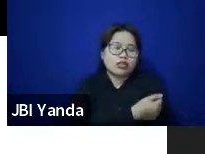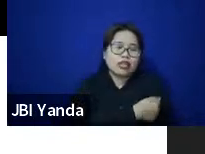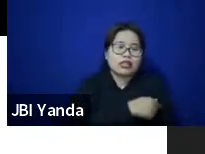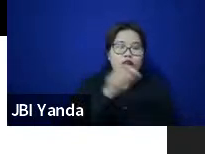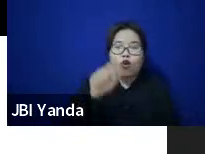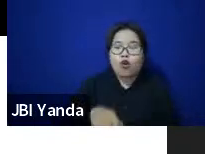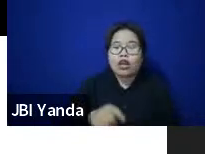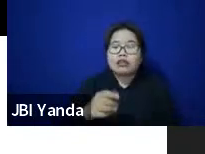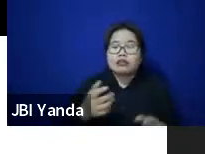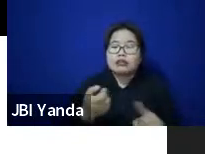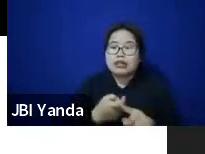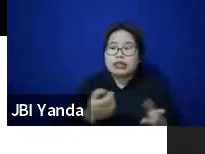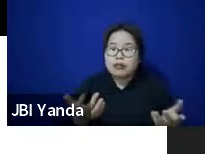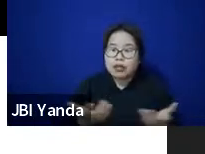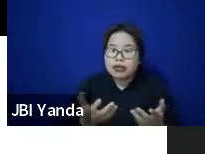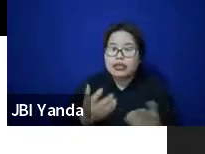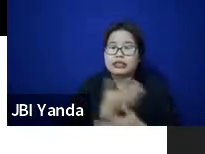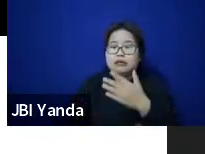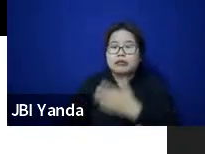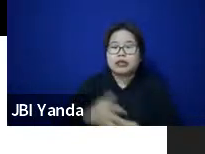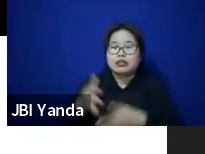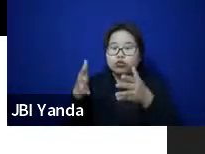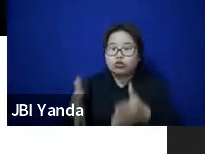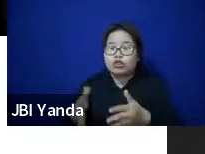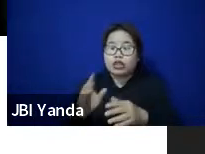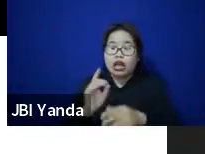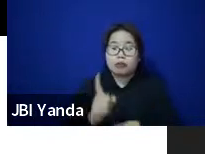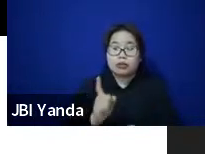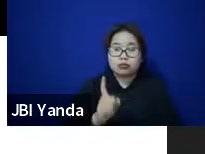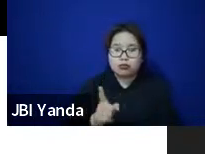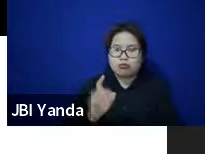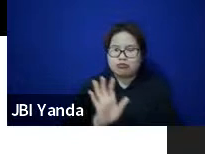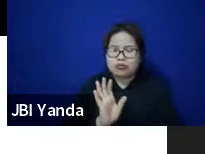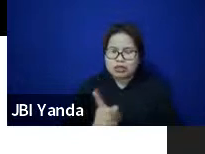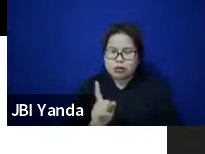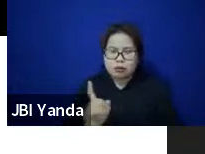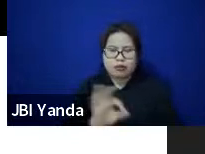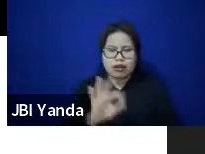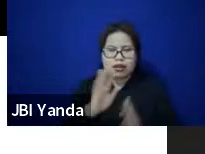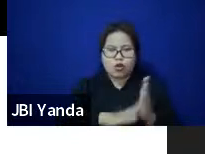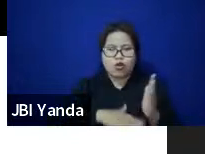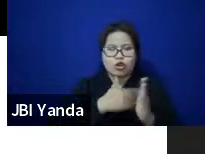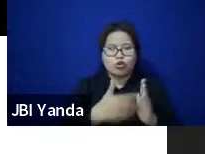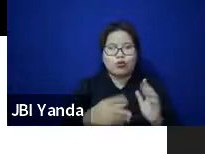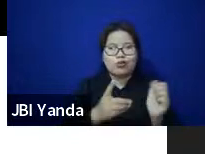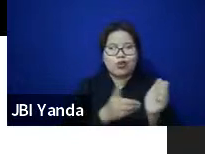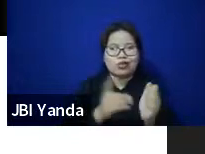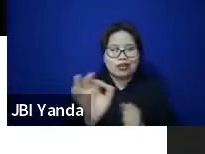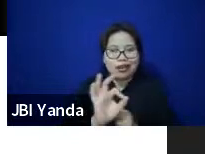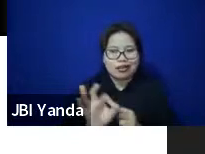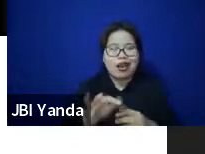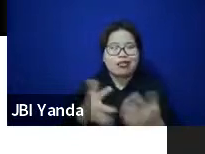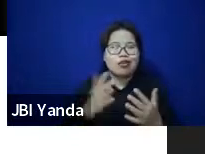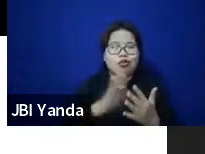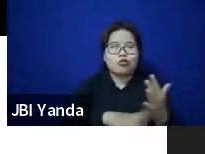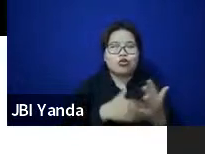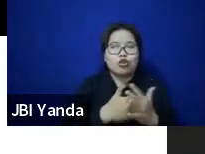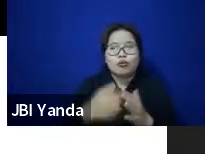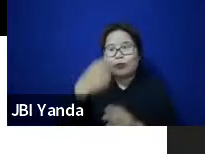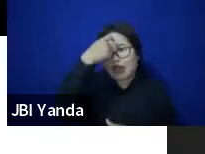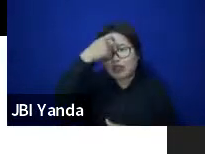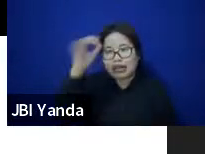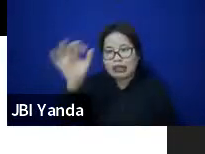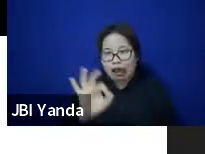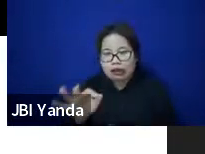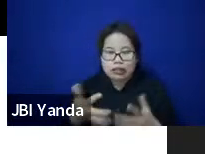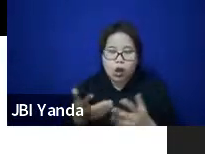dengan disabilitas tertentu gitu kan, karena nggak ada di kurikulum kedokteran, nggak ada di kurikulum keperawatan atau sedikit sekali ya,